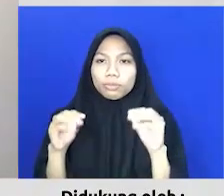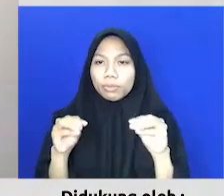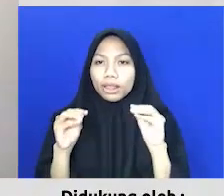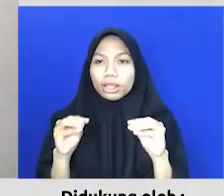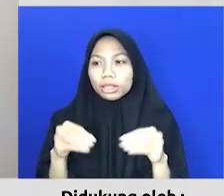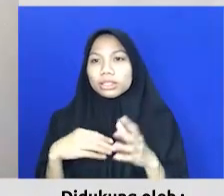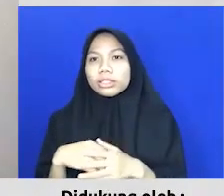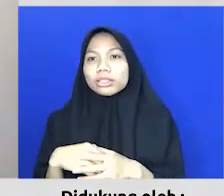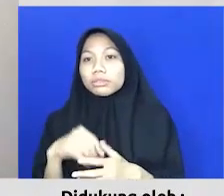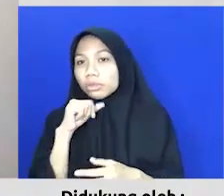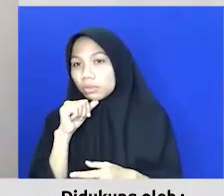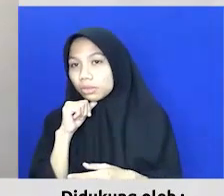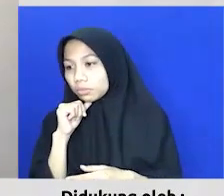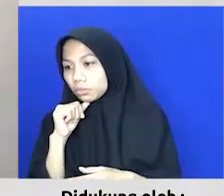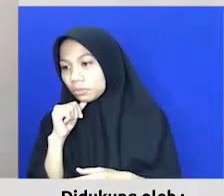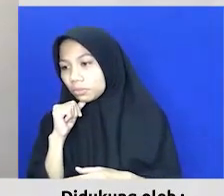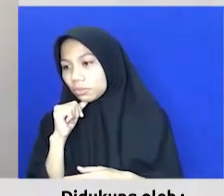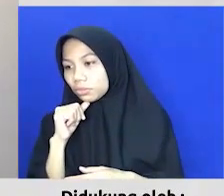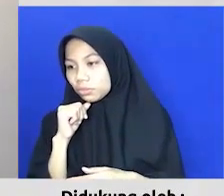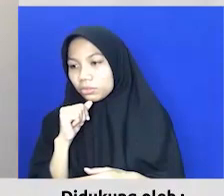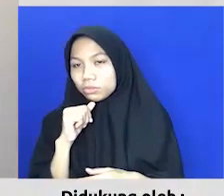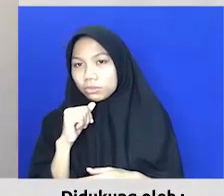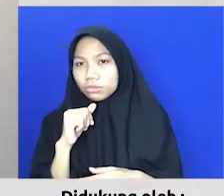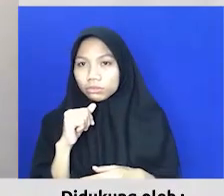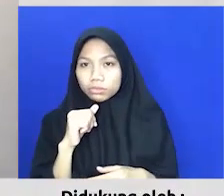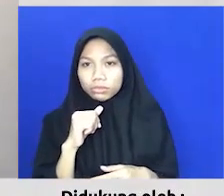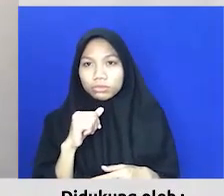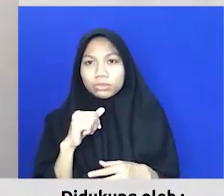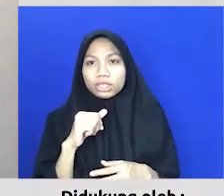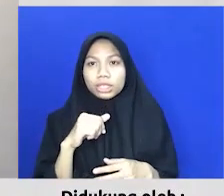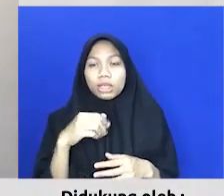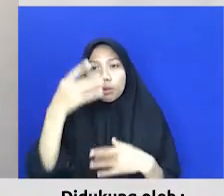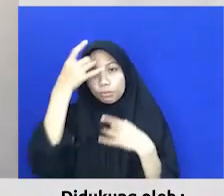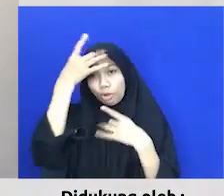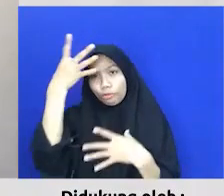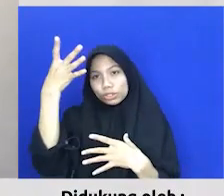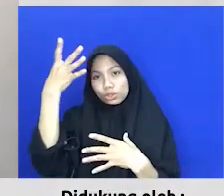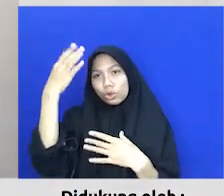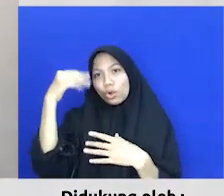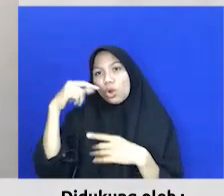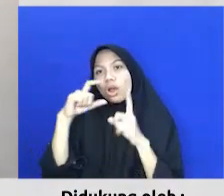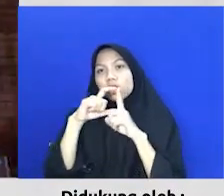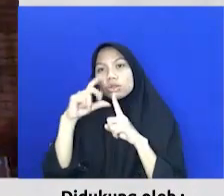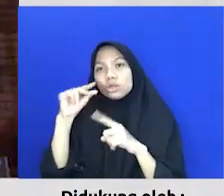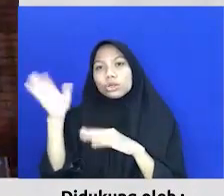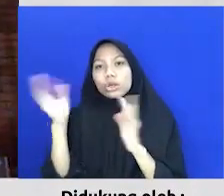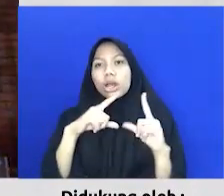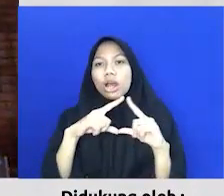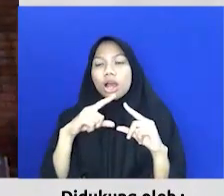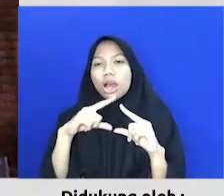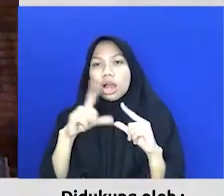American University, pada tahun 61. Dia kemudian mendapatkan masternya dari Stanford